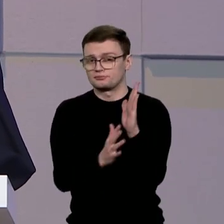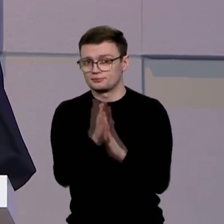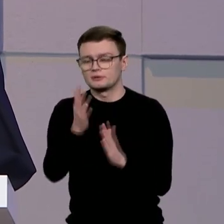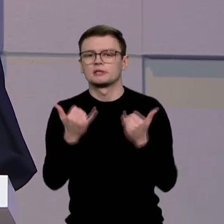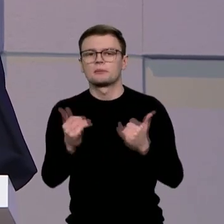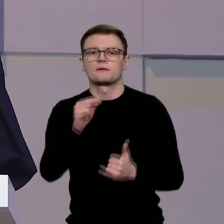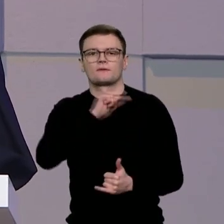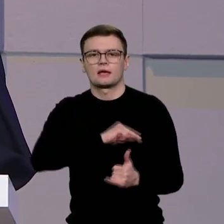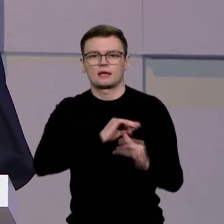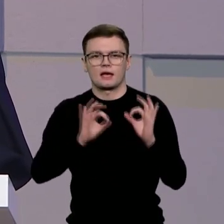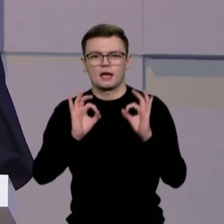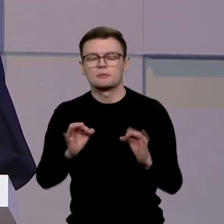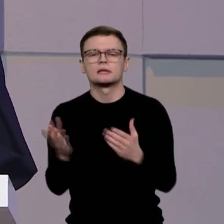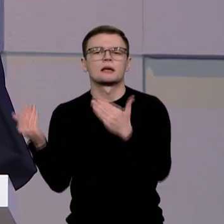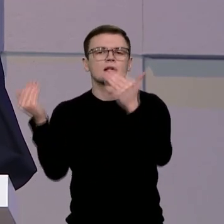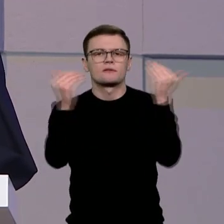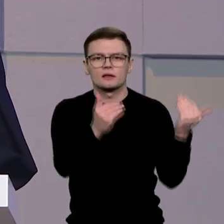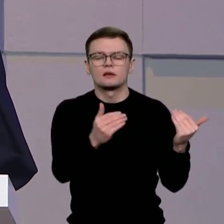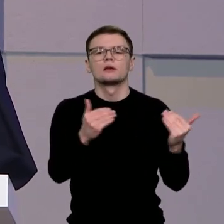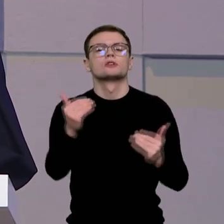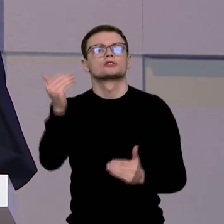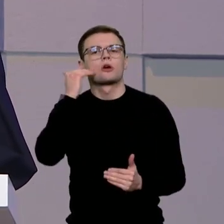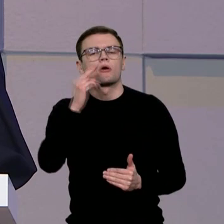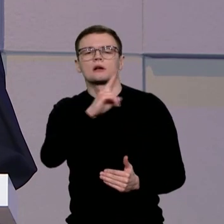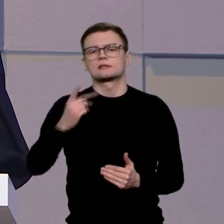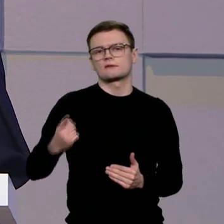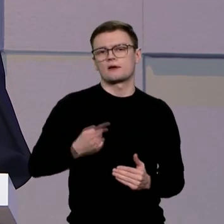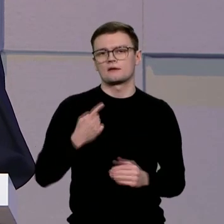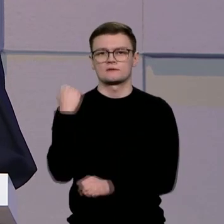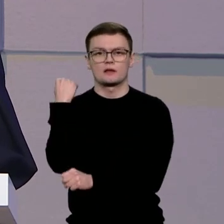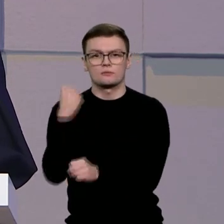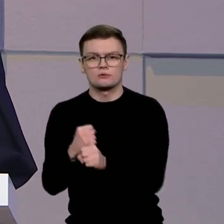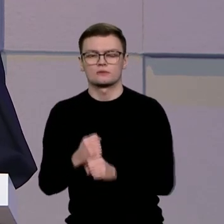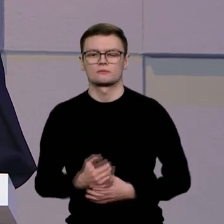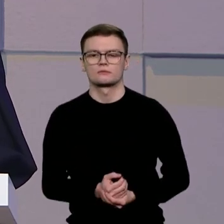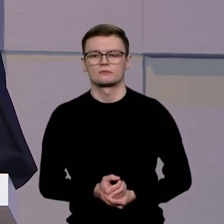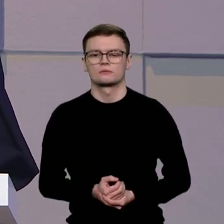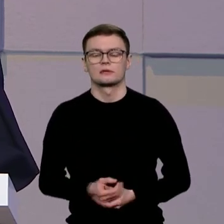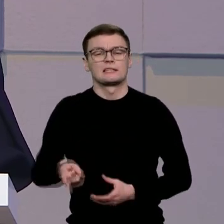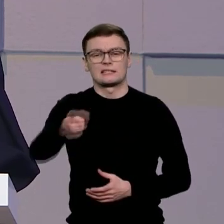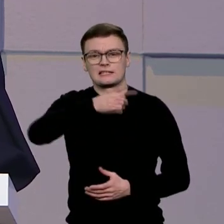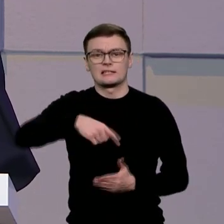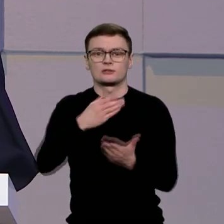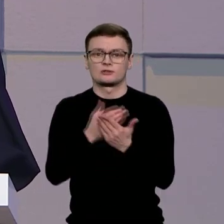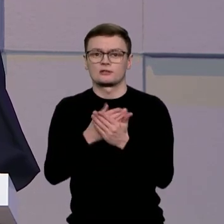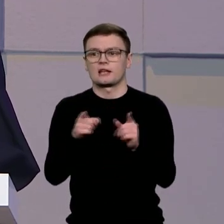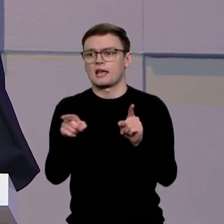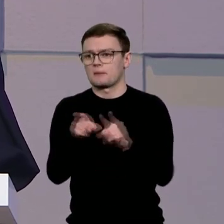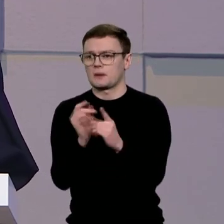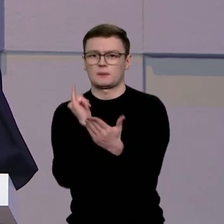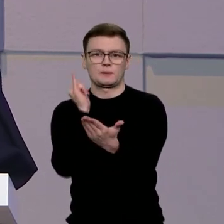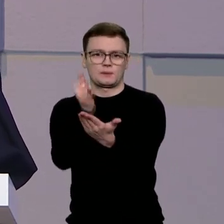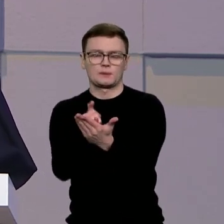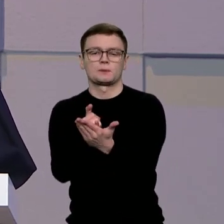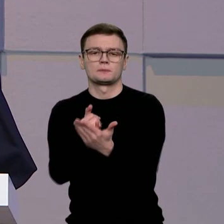kur kviečiami atvykti į Šiaulius kvalifikuoti darbuotojai ir skiriamos jiems tam tikros subsidijos. Tai jau yra daroma,